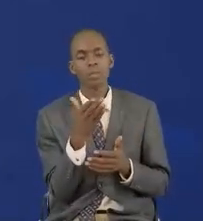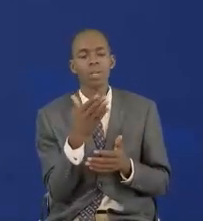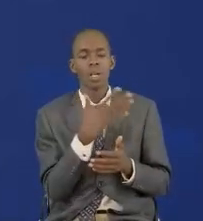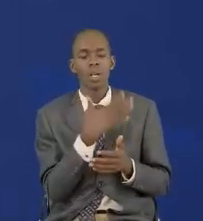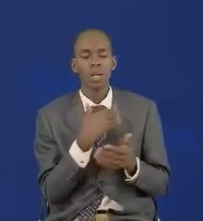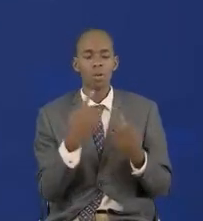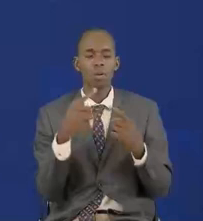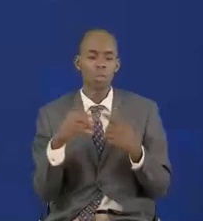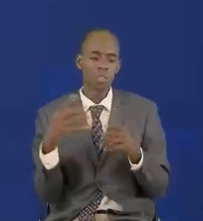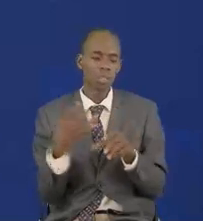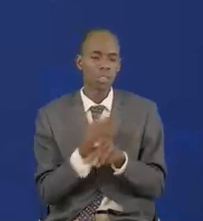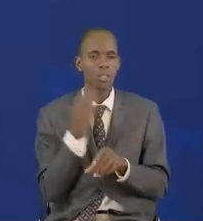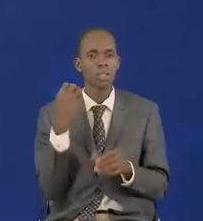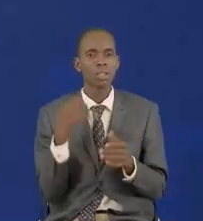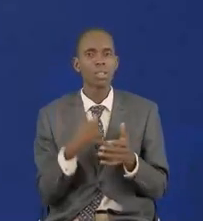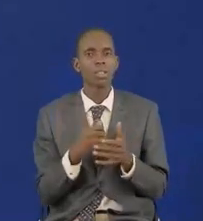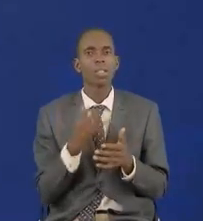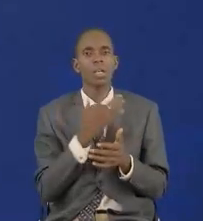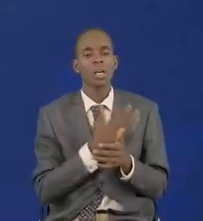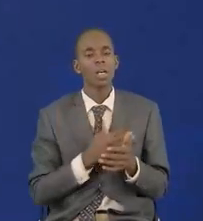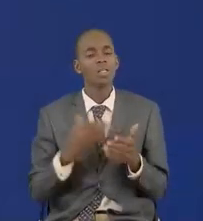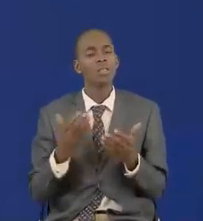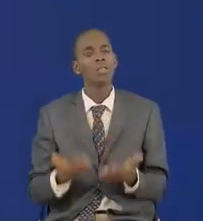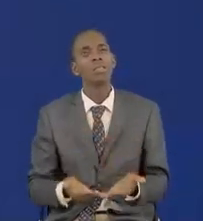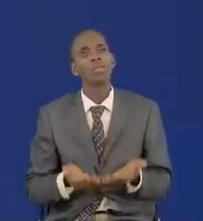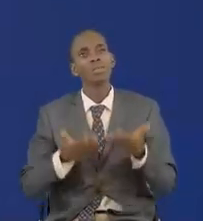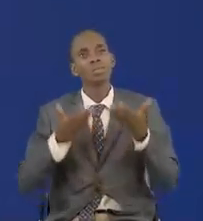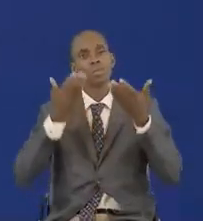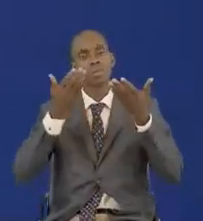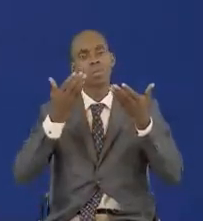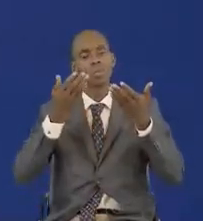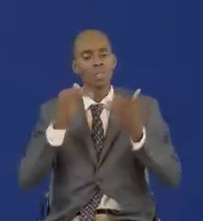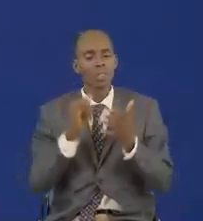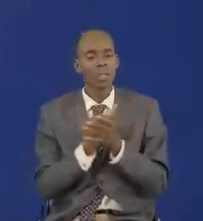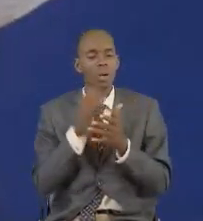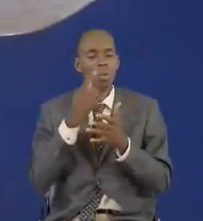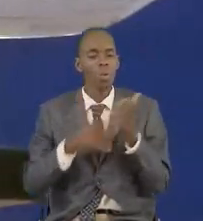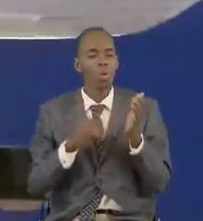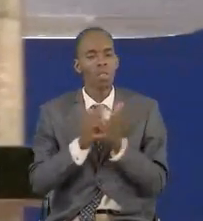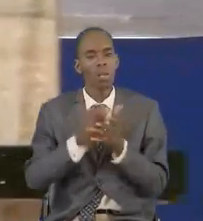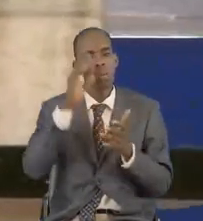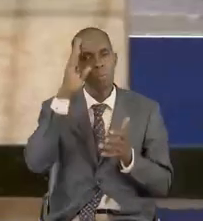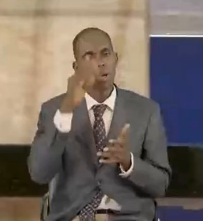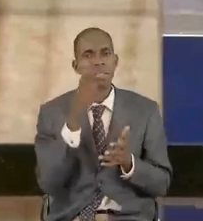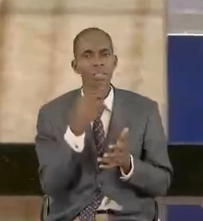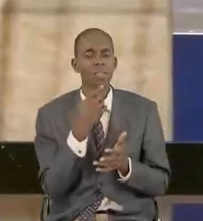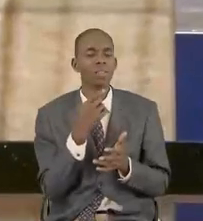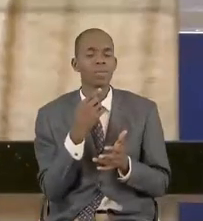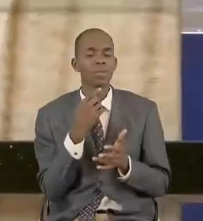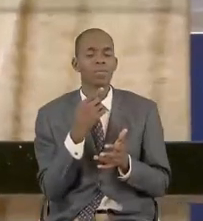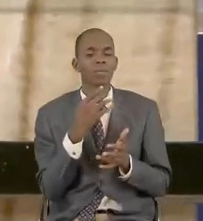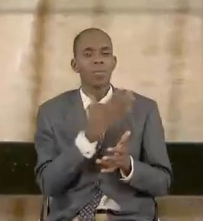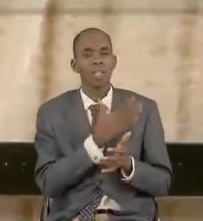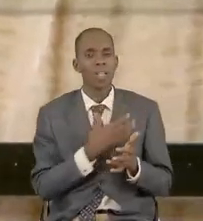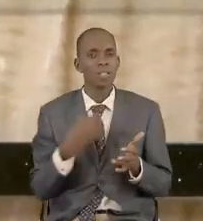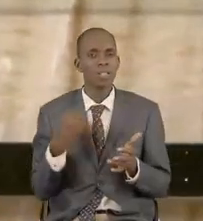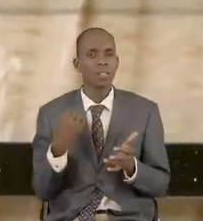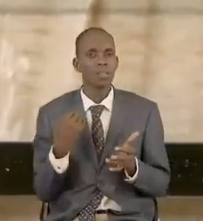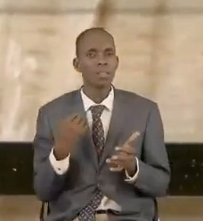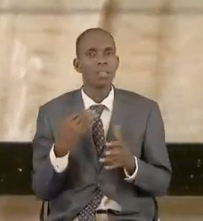il est exact ce que l'homme l'a dit s'il si cela en frein l'évangile de Christophe